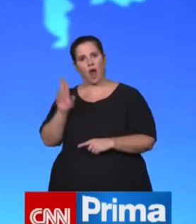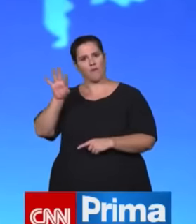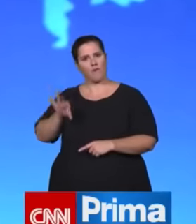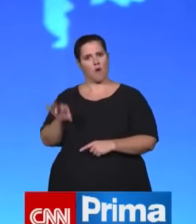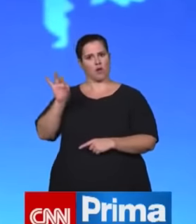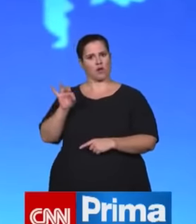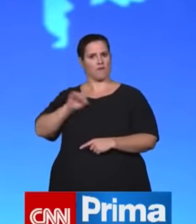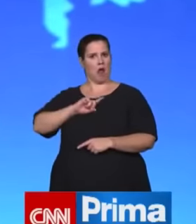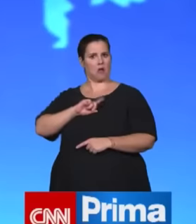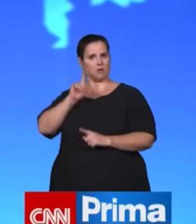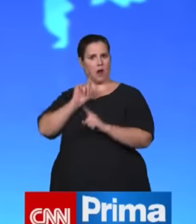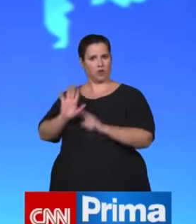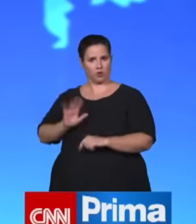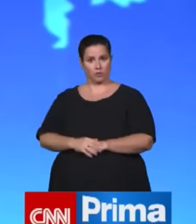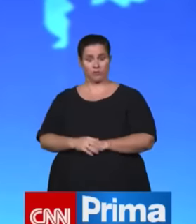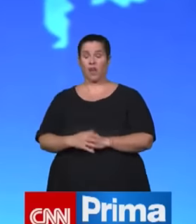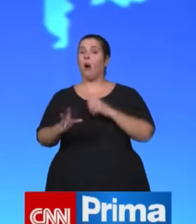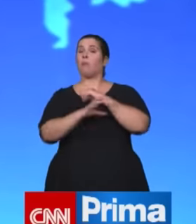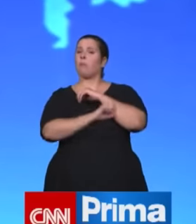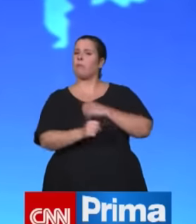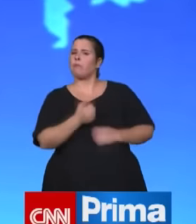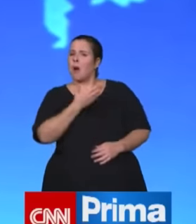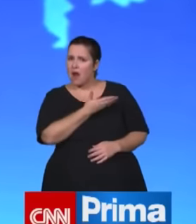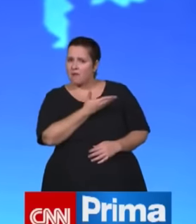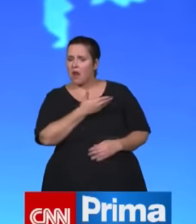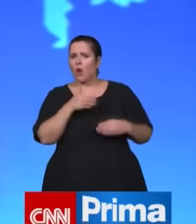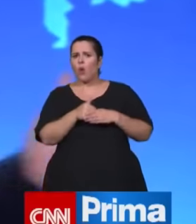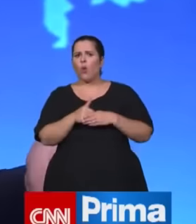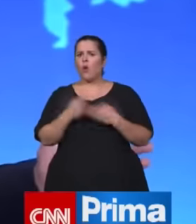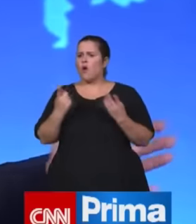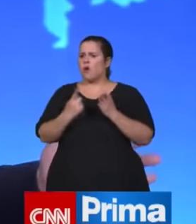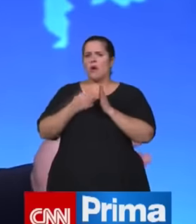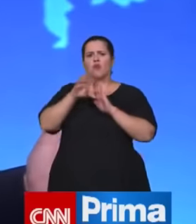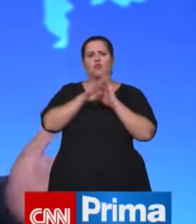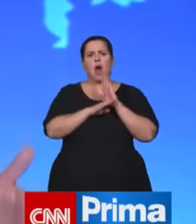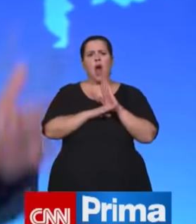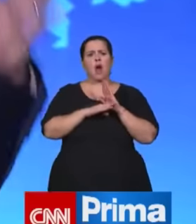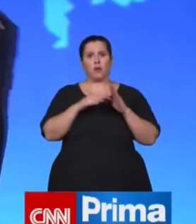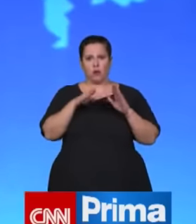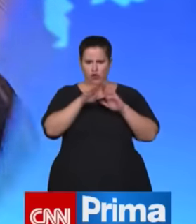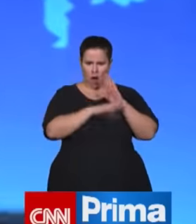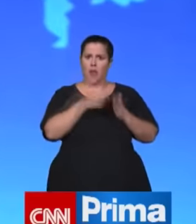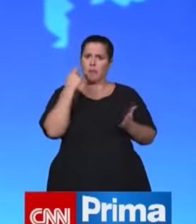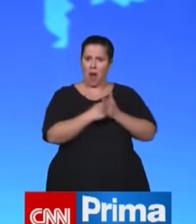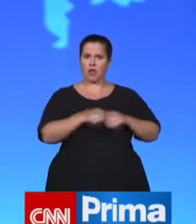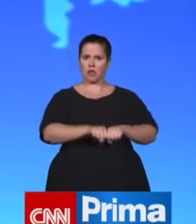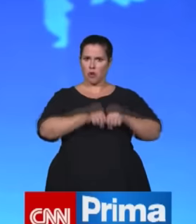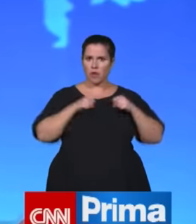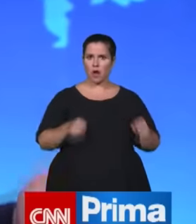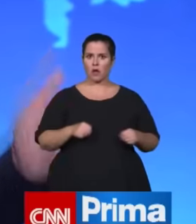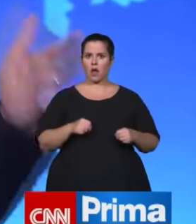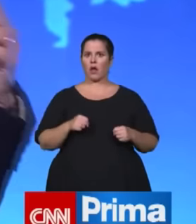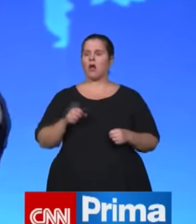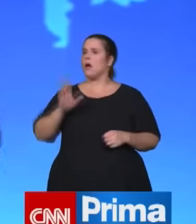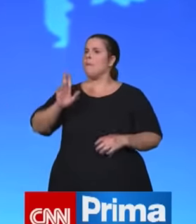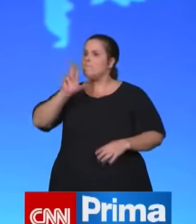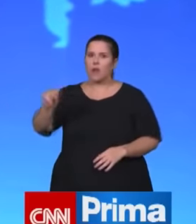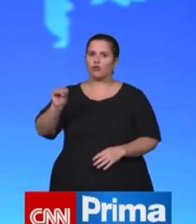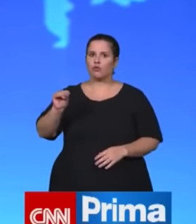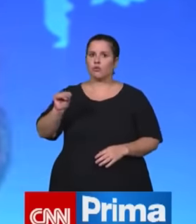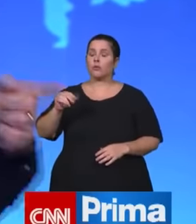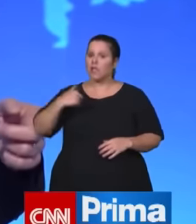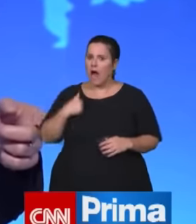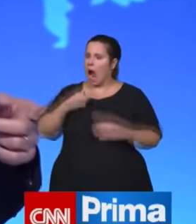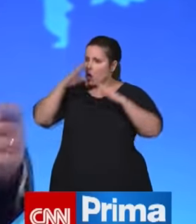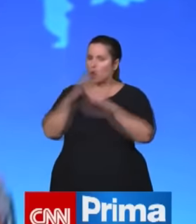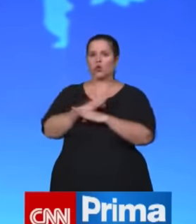A pan Pavel, co to představuje, klid a řád, no co to je, to je ta totalita. Děkuji vám za odpověď. Mlčte a my